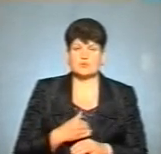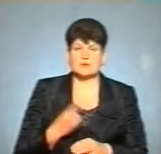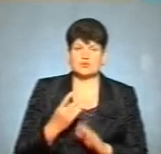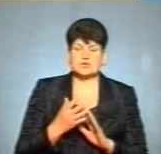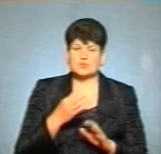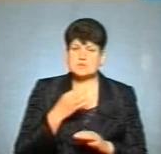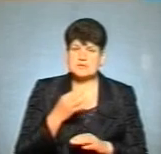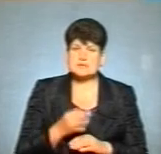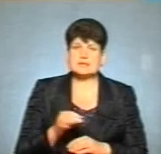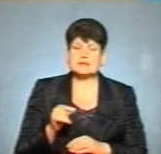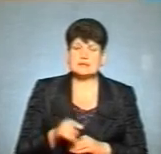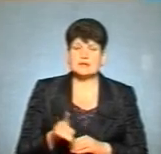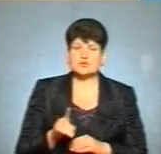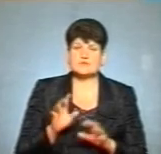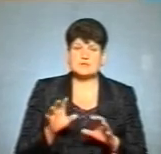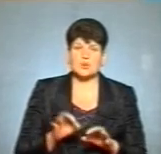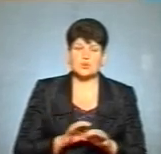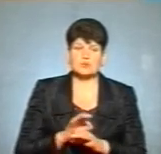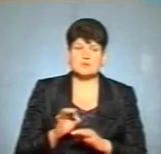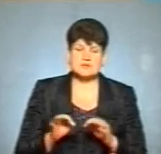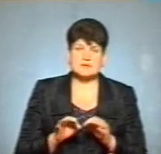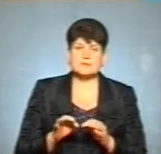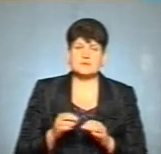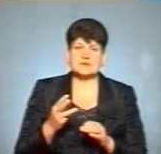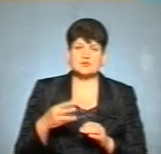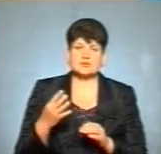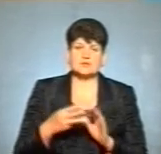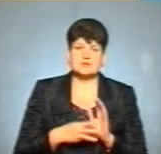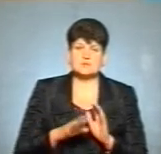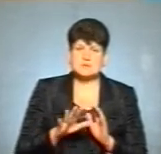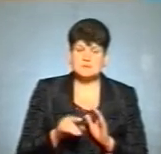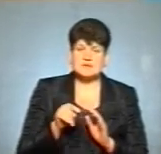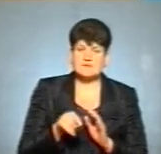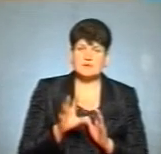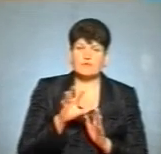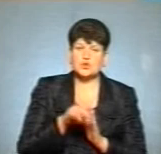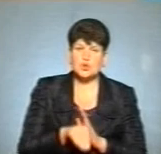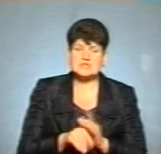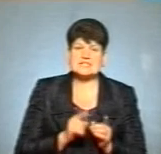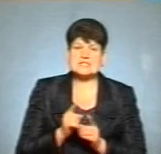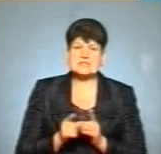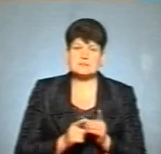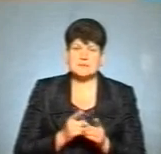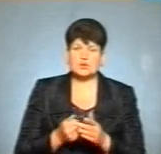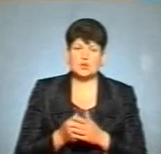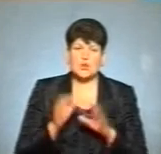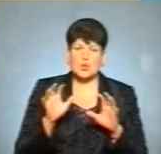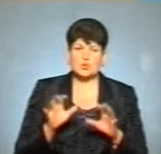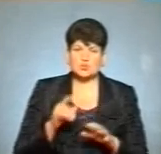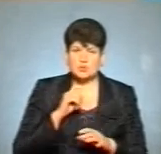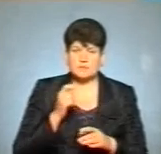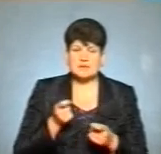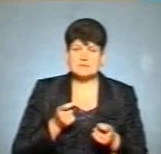про те, що законопроект 3485 щодо змін виборчого кодексу, він вносить зміни також до Кодексу України про